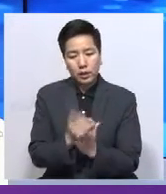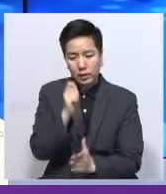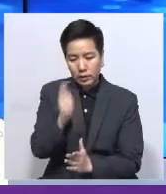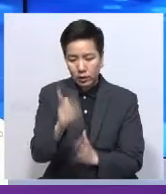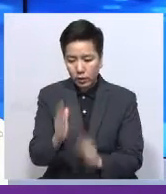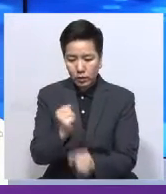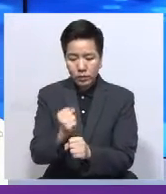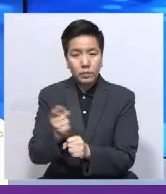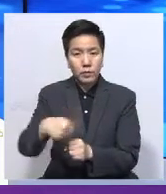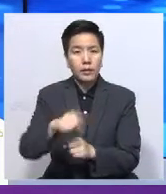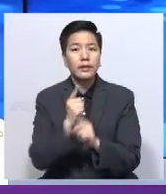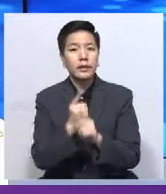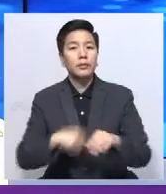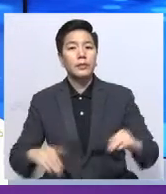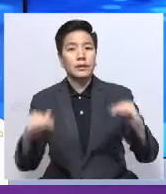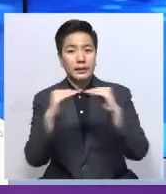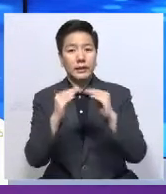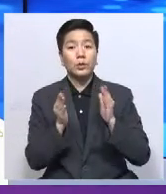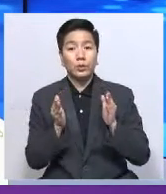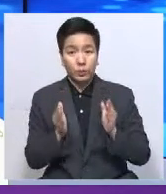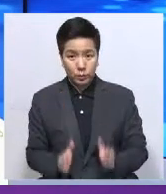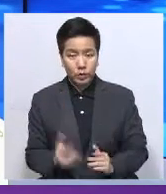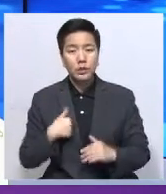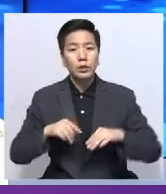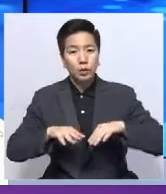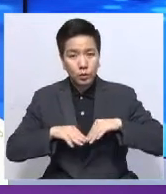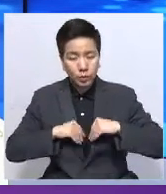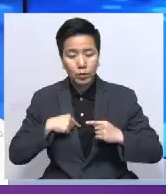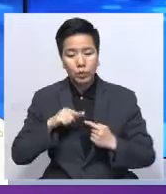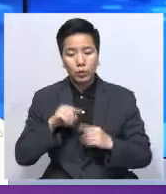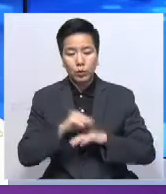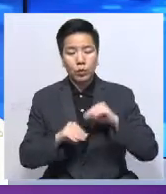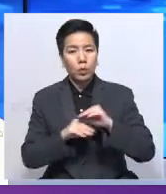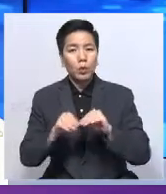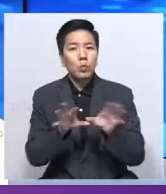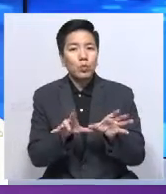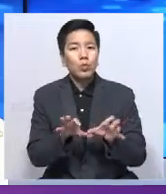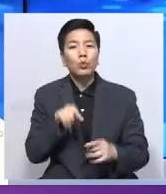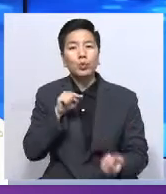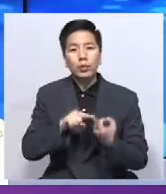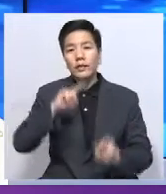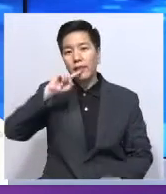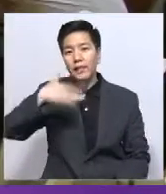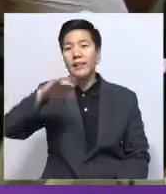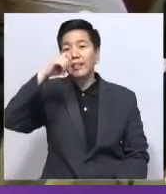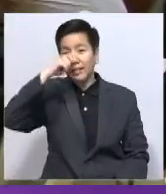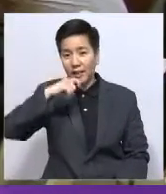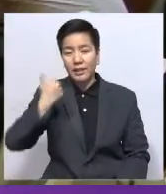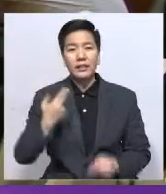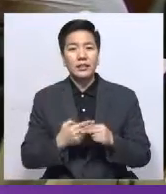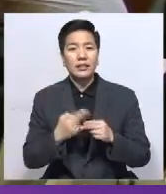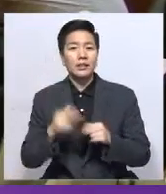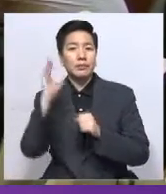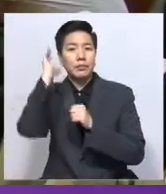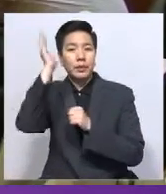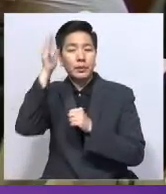เทศไทยตามหลักสิทธิมนุษยชนพร้อมกับเห็นชอบขยายผลโครงการปูม้าสู่ทะเลไทยค่ะพลโทสรรเสริญแก้ว